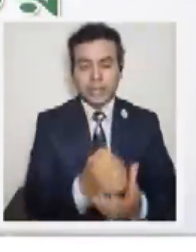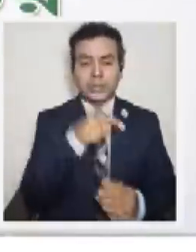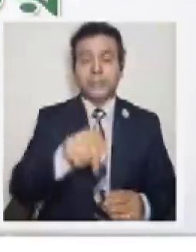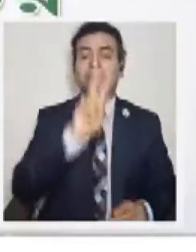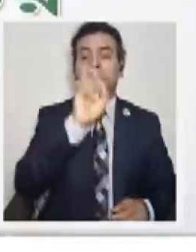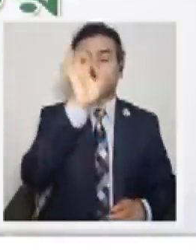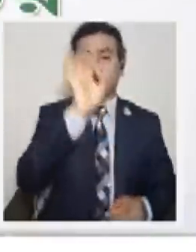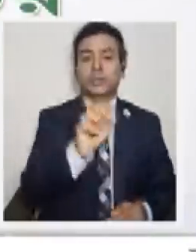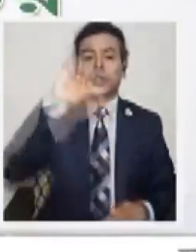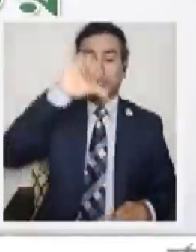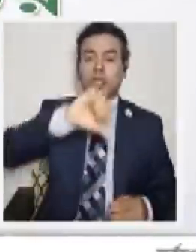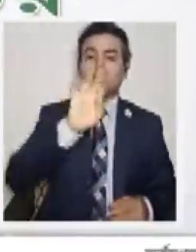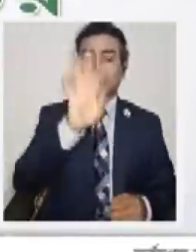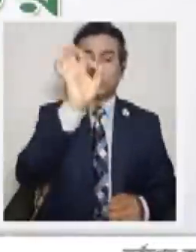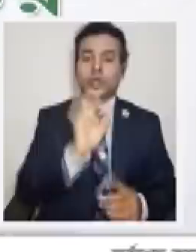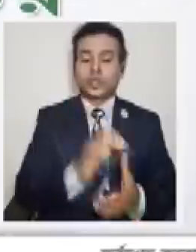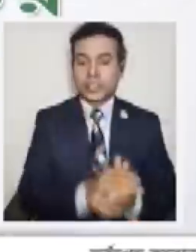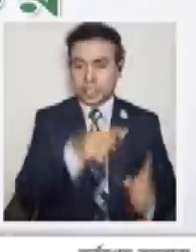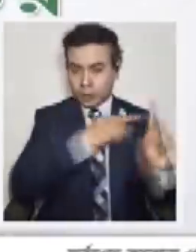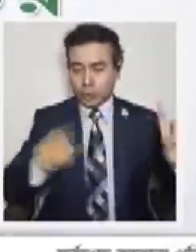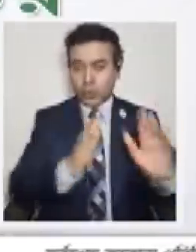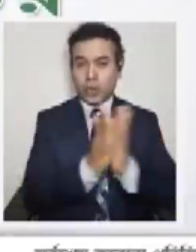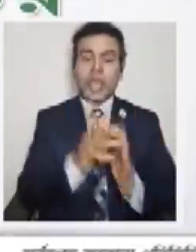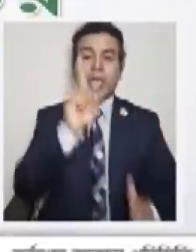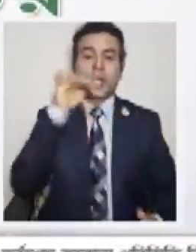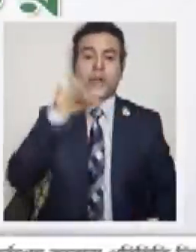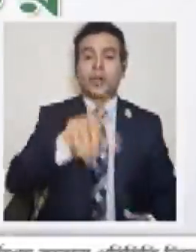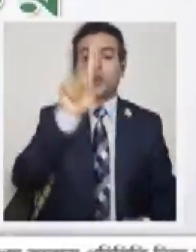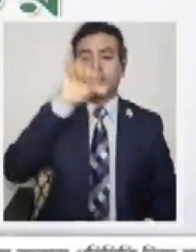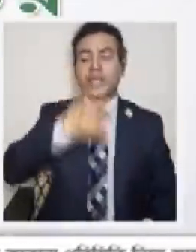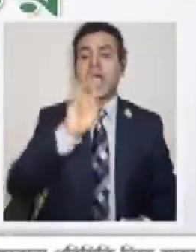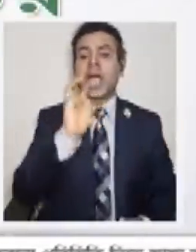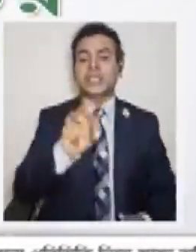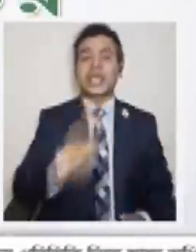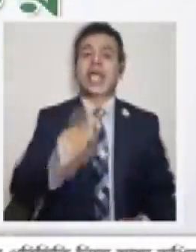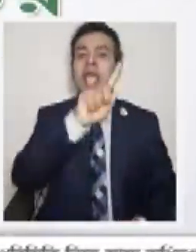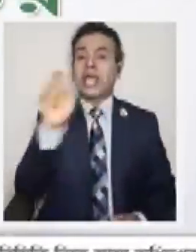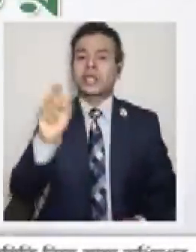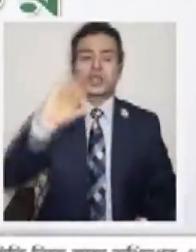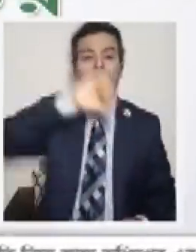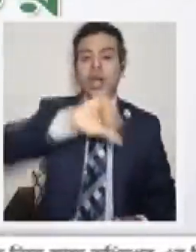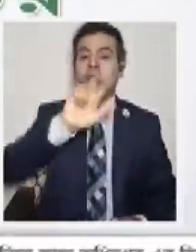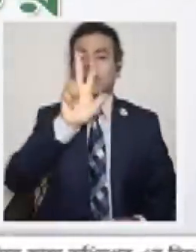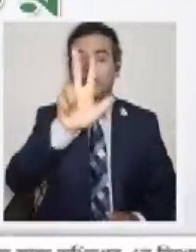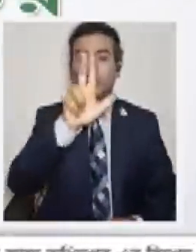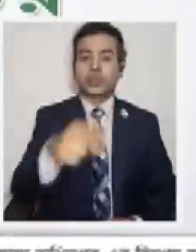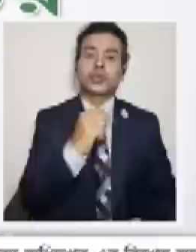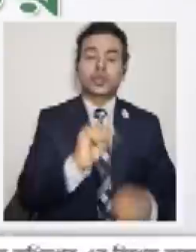3,412 জন, শনাক্তের হার 20.94%। এ পর্যন্ত শনাক্ত হয়েছে